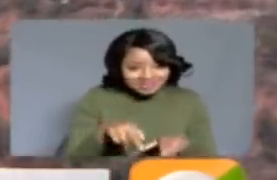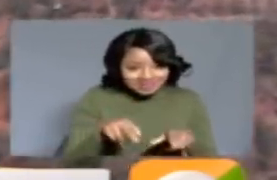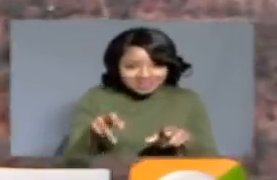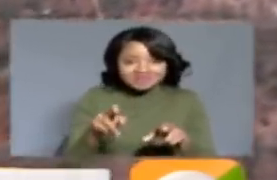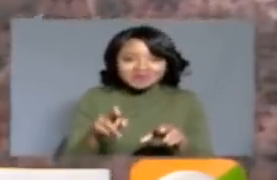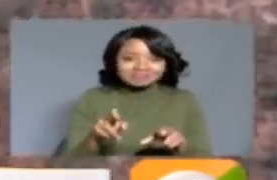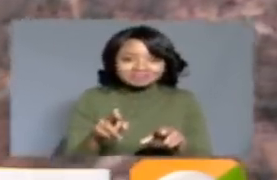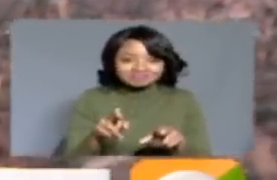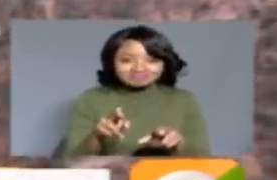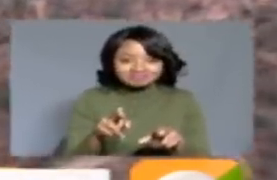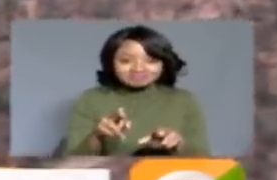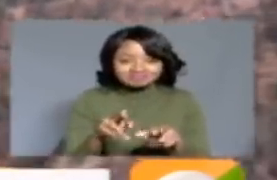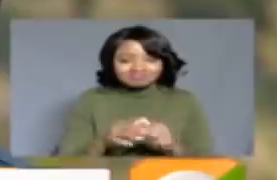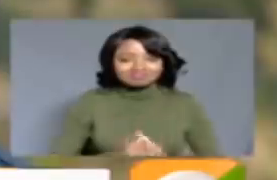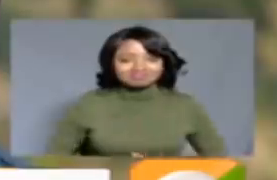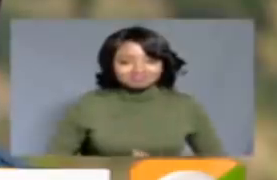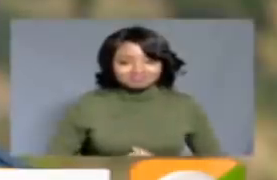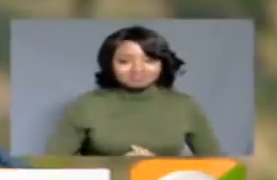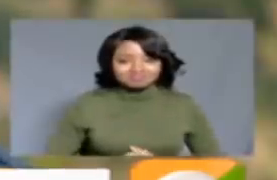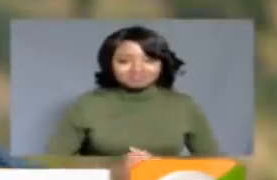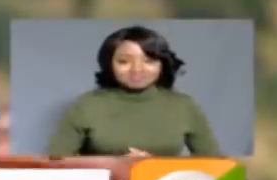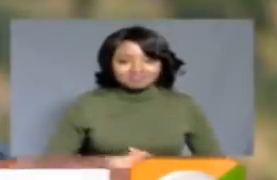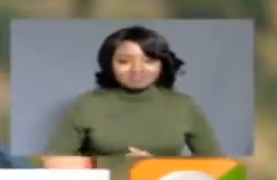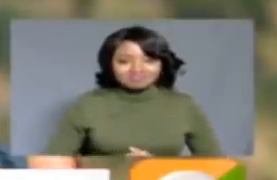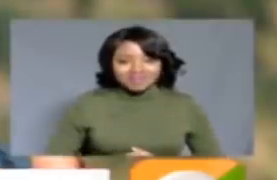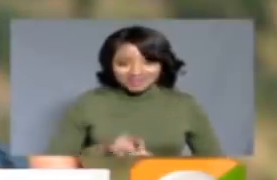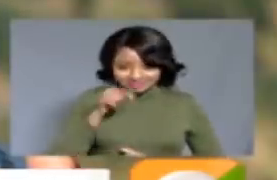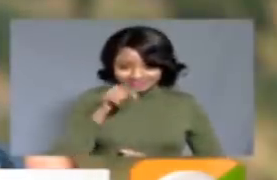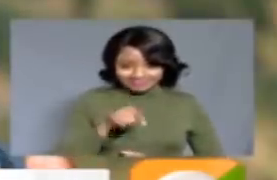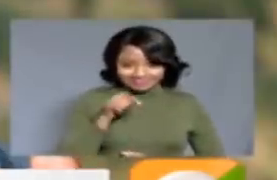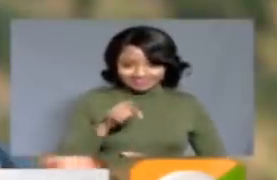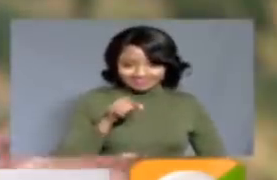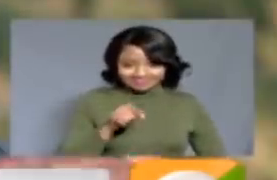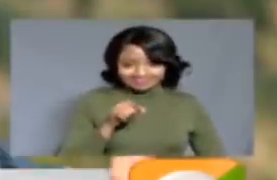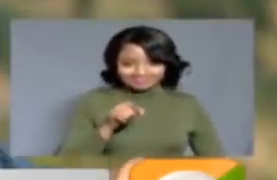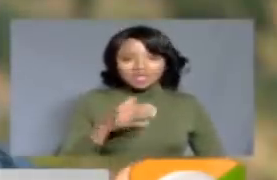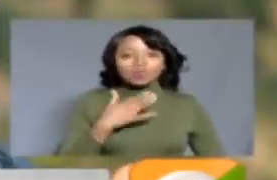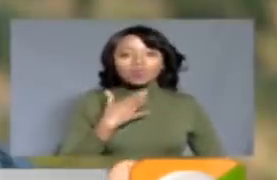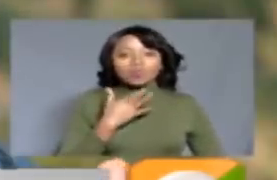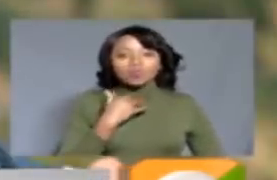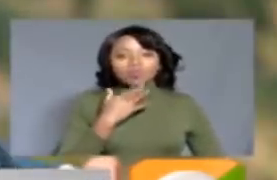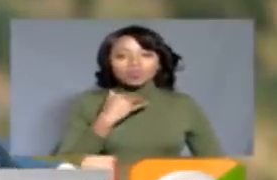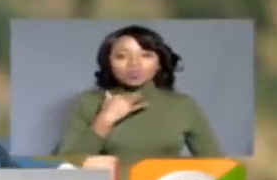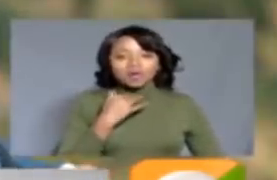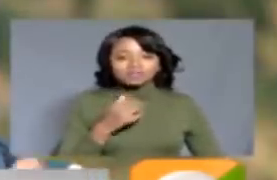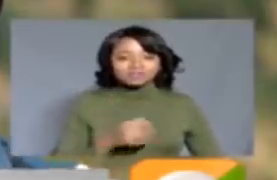River ama mto wa Kimwarer. Na hiyo sasa ndio wanataka